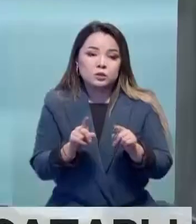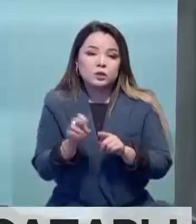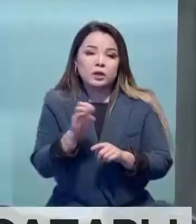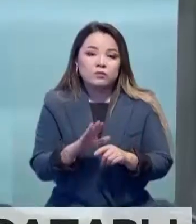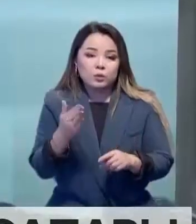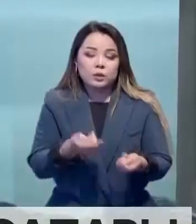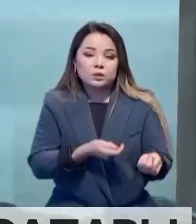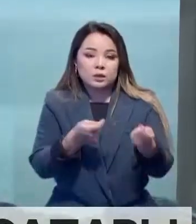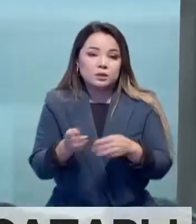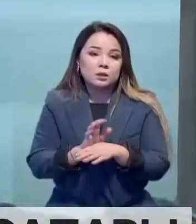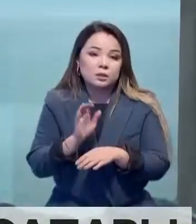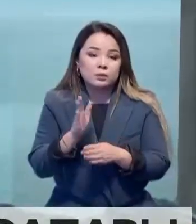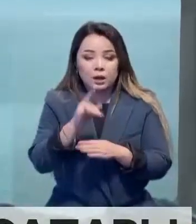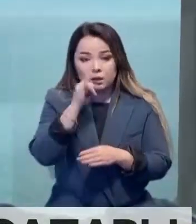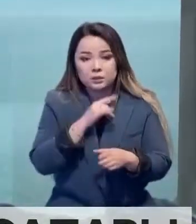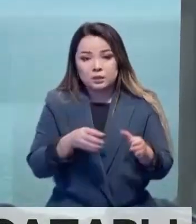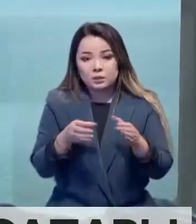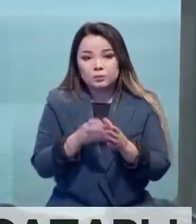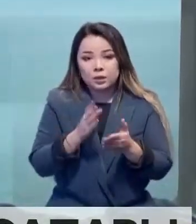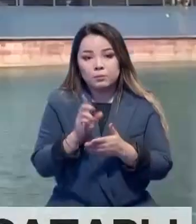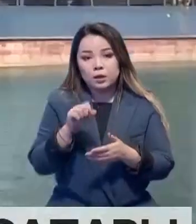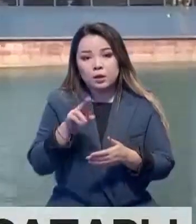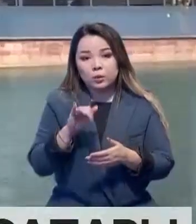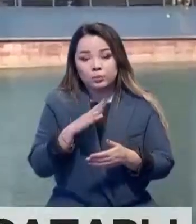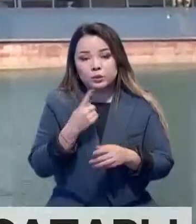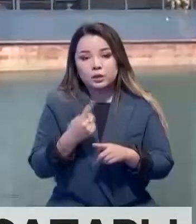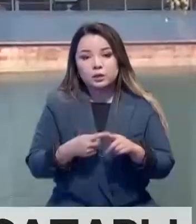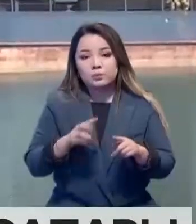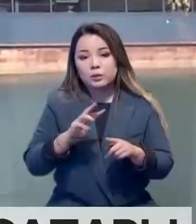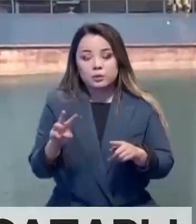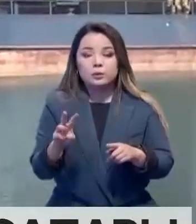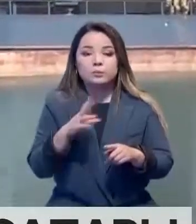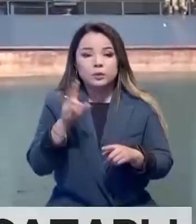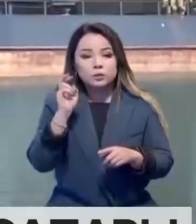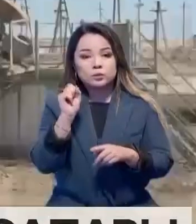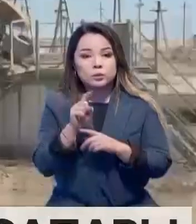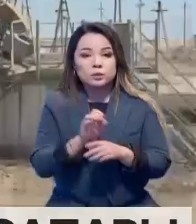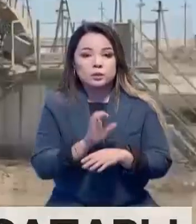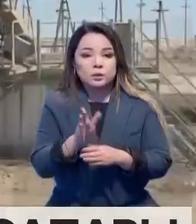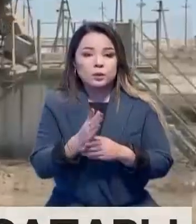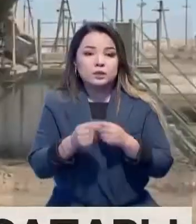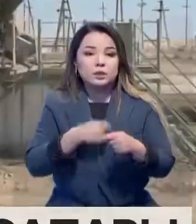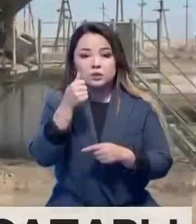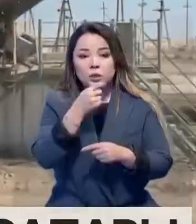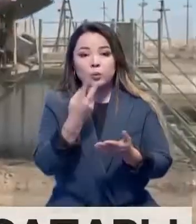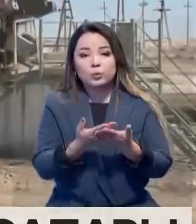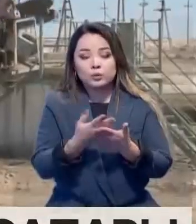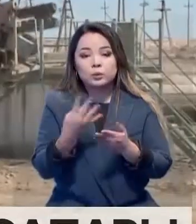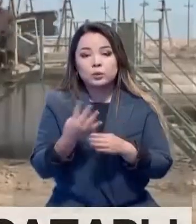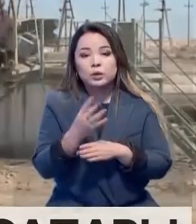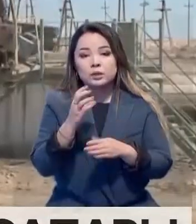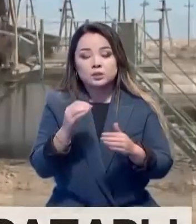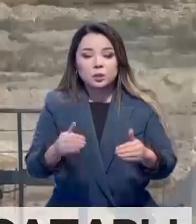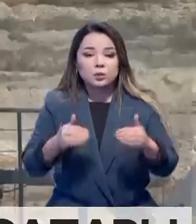Еуропаға жөнелтіліп жатыр. Мәселен, Қазақстан тарапы биыл Бакуге 1,5 миллион тоннаға жуық қара алтын жеткізбек. Ал келесі жылы бұл көрсеткіш 4 есеге